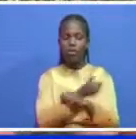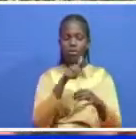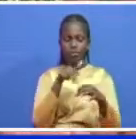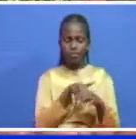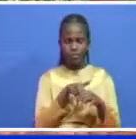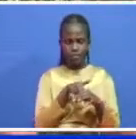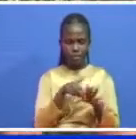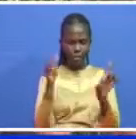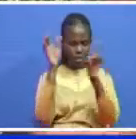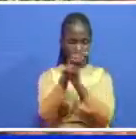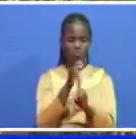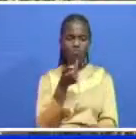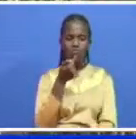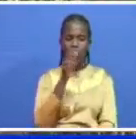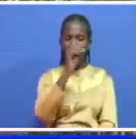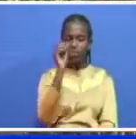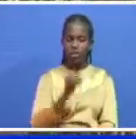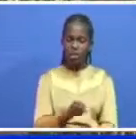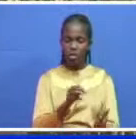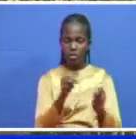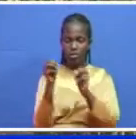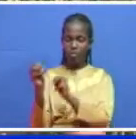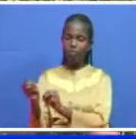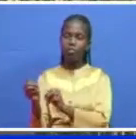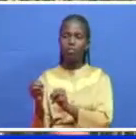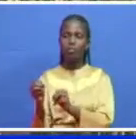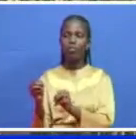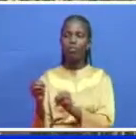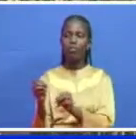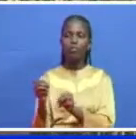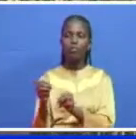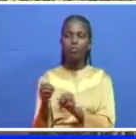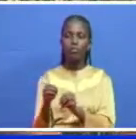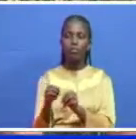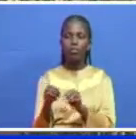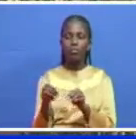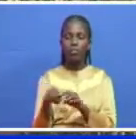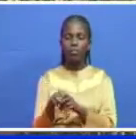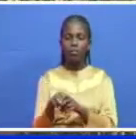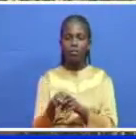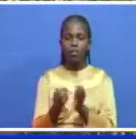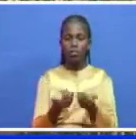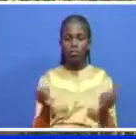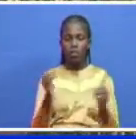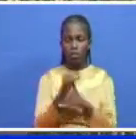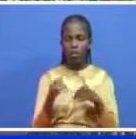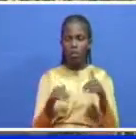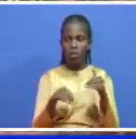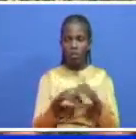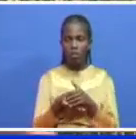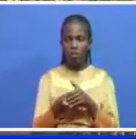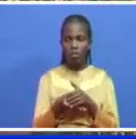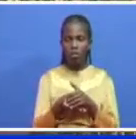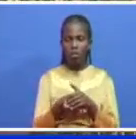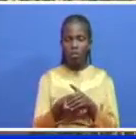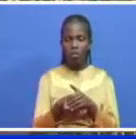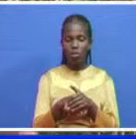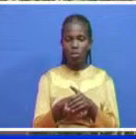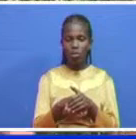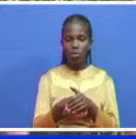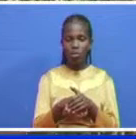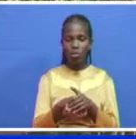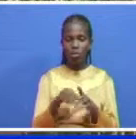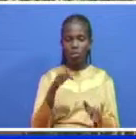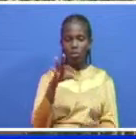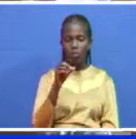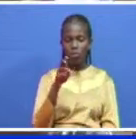to achieve 100% transition nenu twasia ila zile tia lete siana sionde yende form 1 ne kana 100%